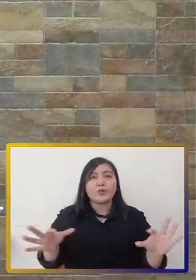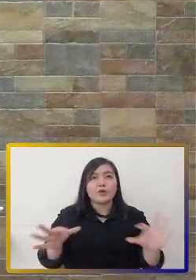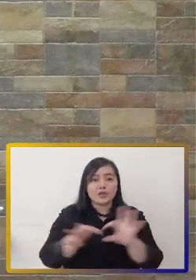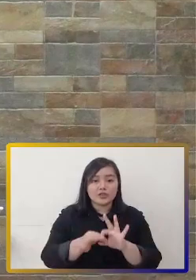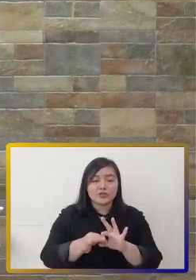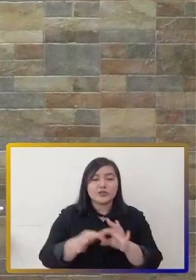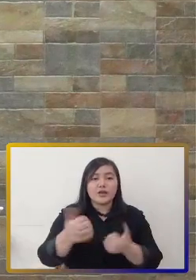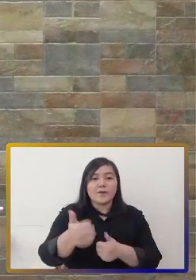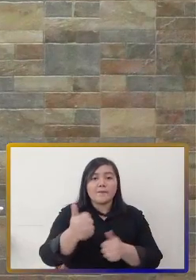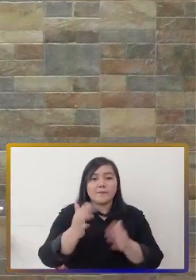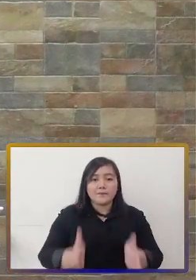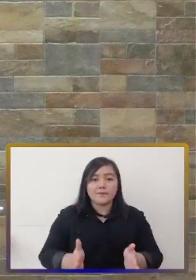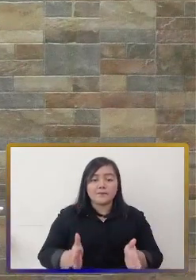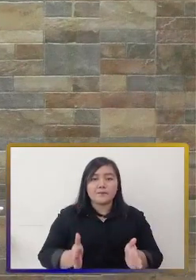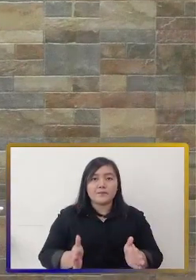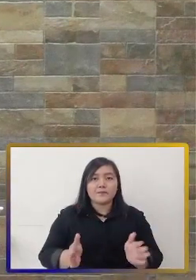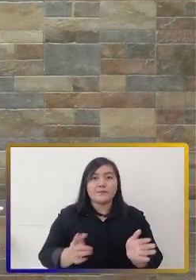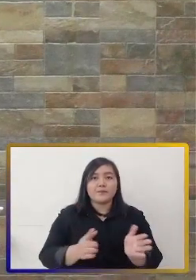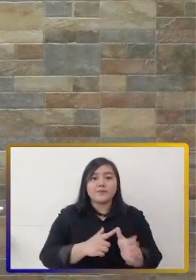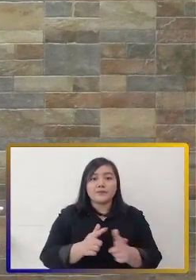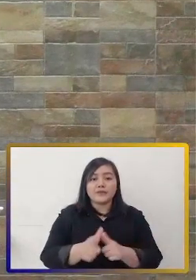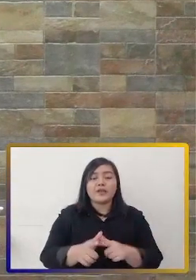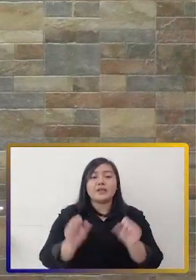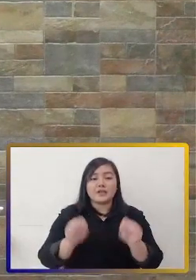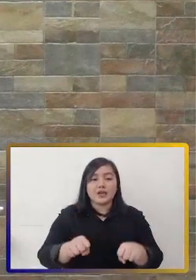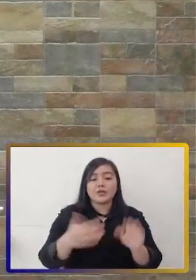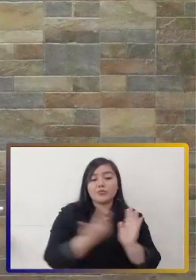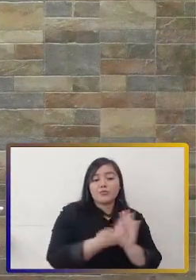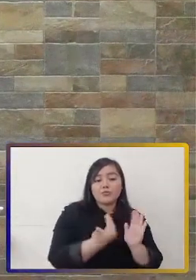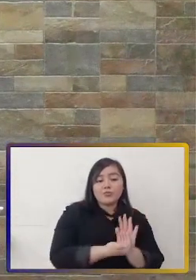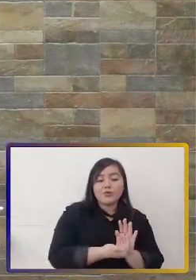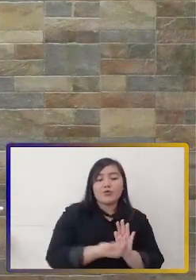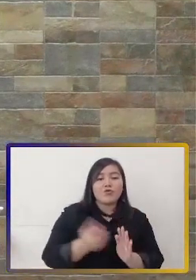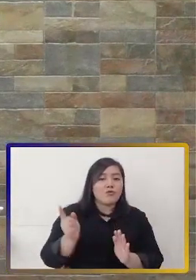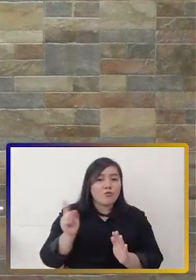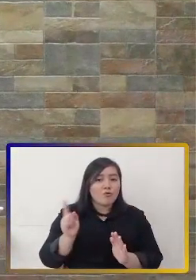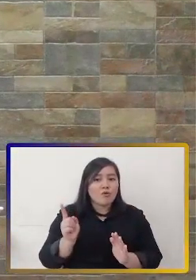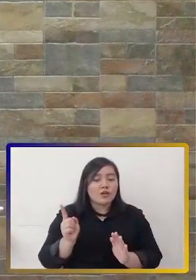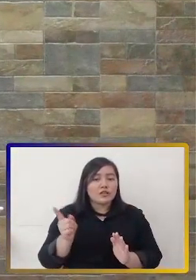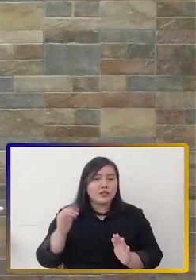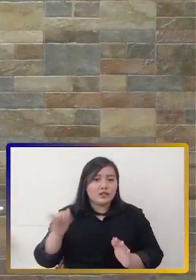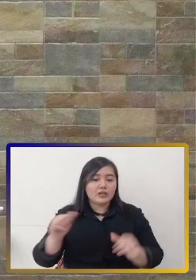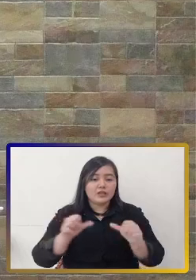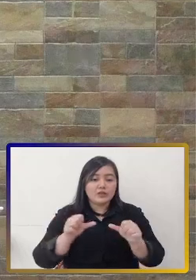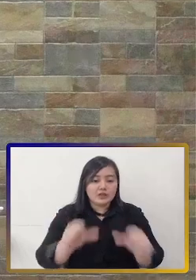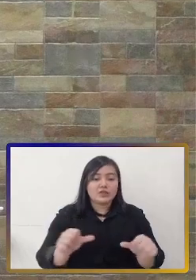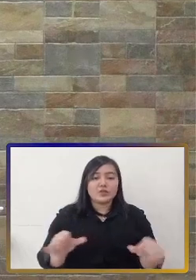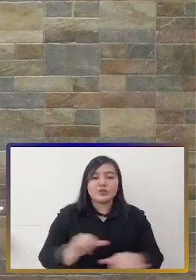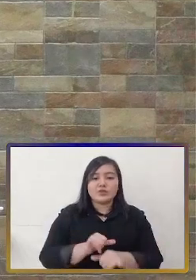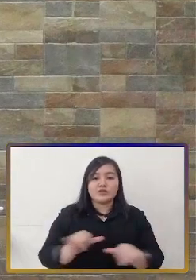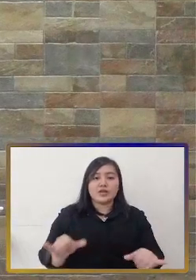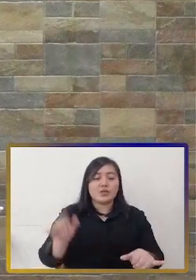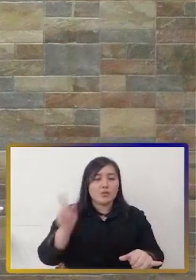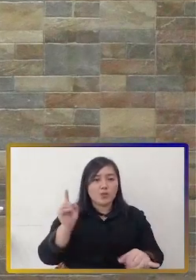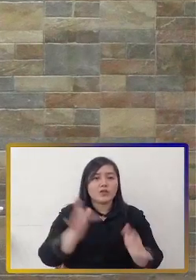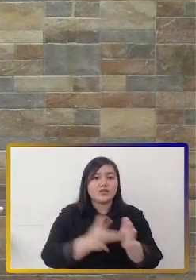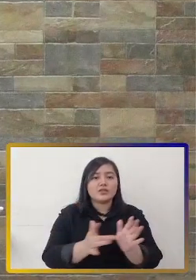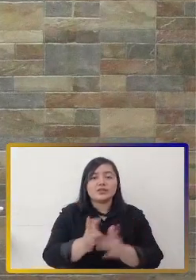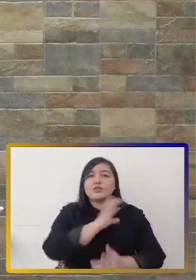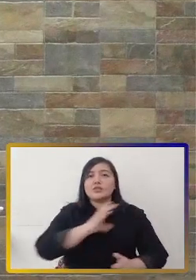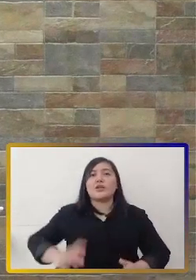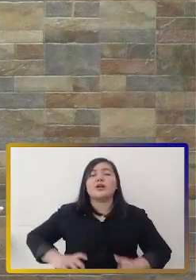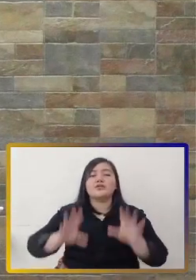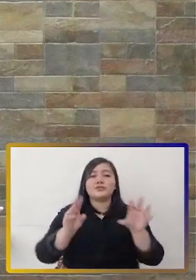nagpatuloy na ang kanilang daladala ay dala rin ng Panginoong Jesucristo. Nakita niyo po, bumabalik tayo sa